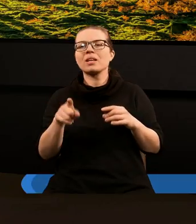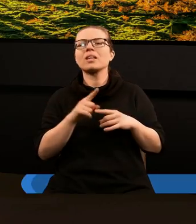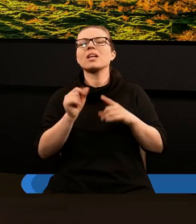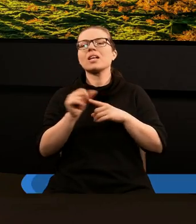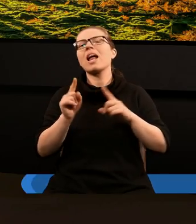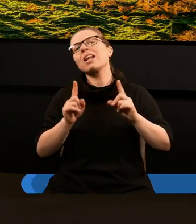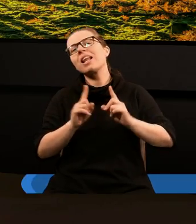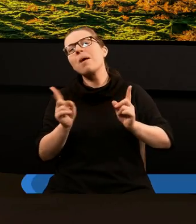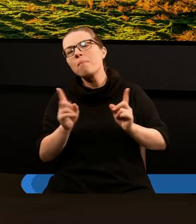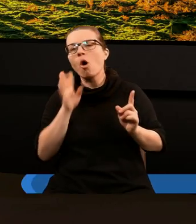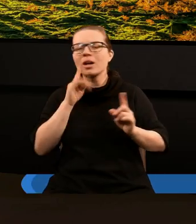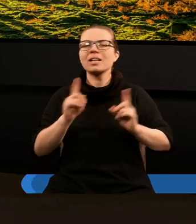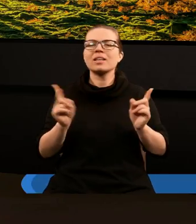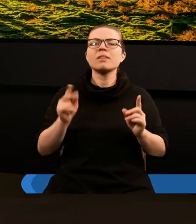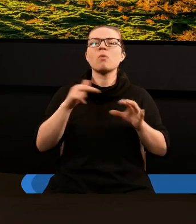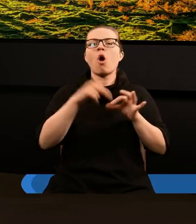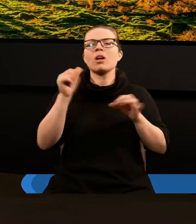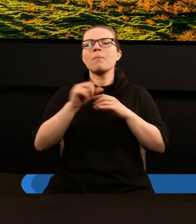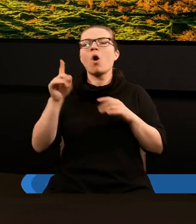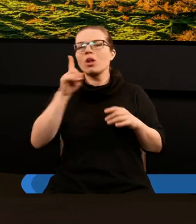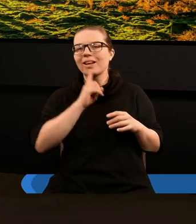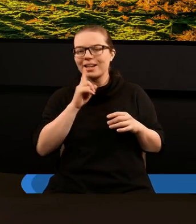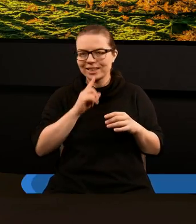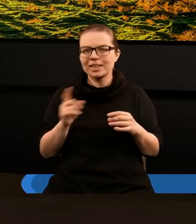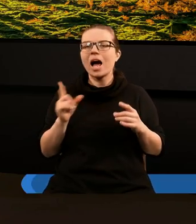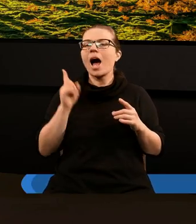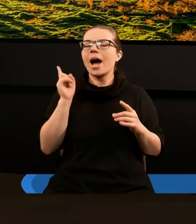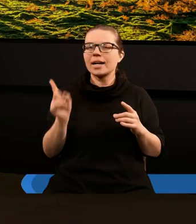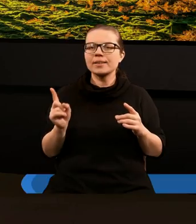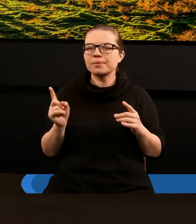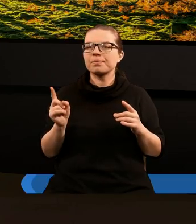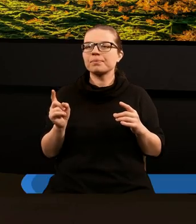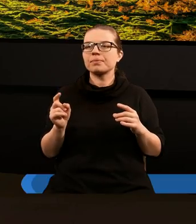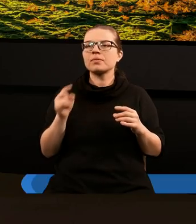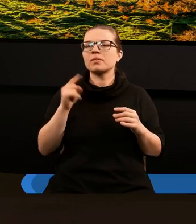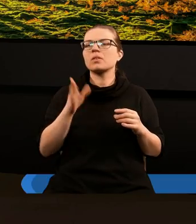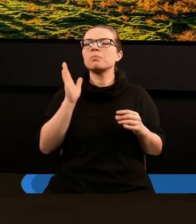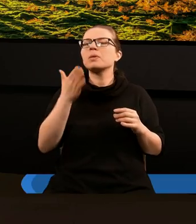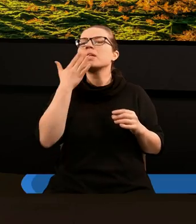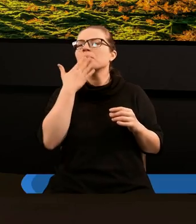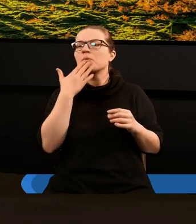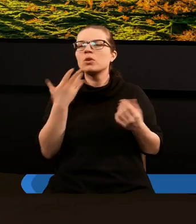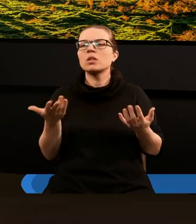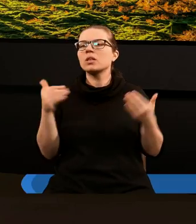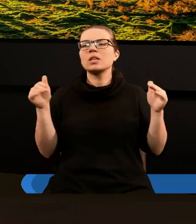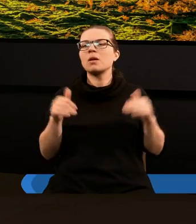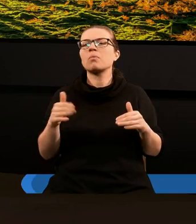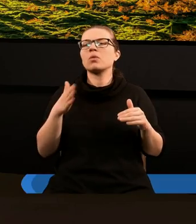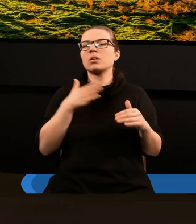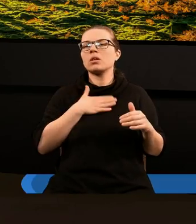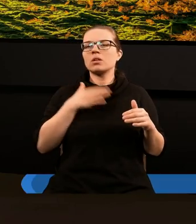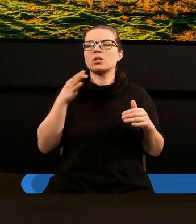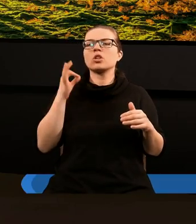rozumieć symbolicznie jako symbol odstępstwa religijnego. Natomiast na pewno nie mówi to o tym, że nie można mieć